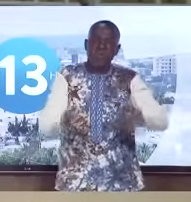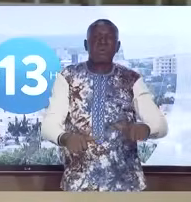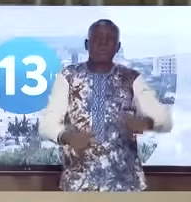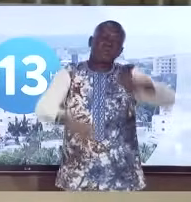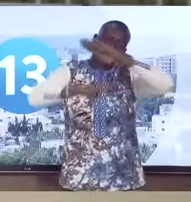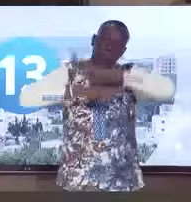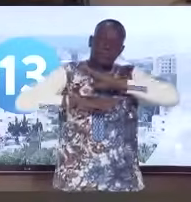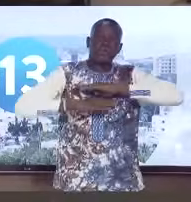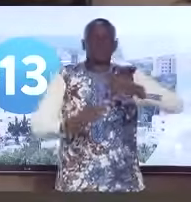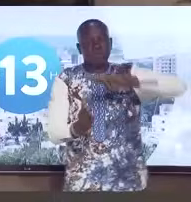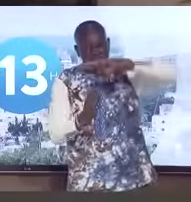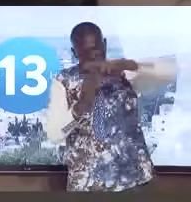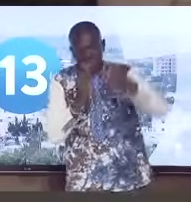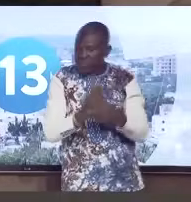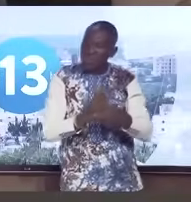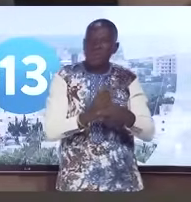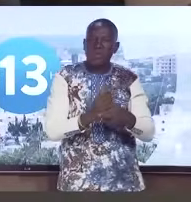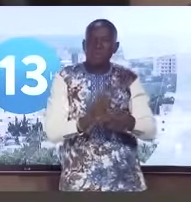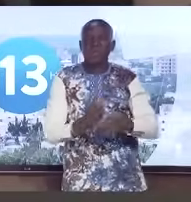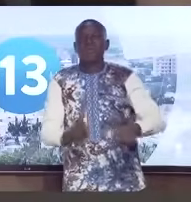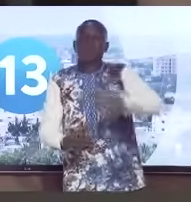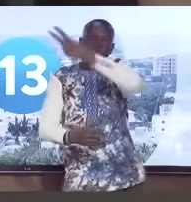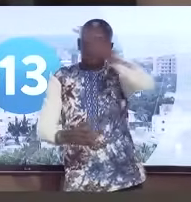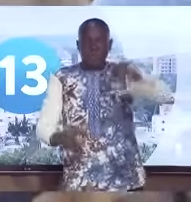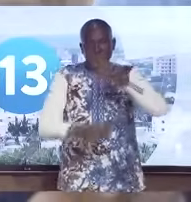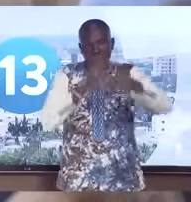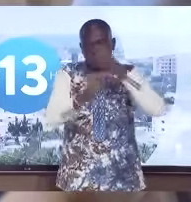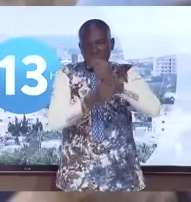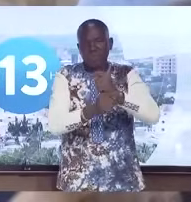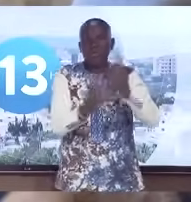satisfaire de ces résultats-là. Et sur 271